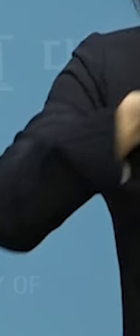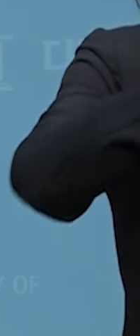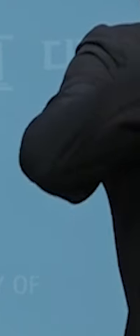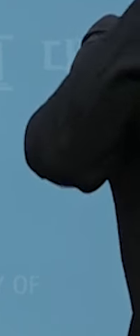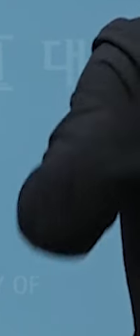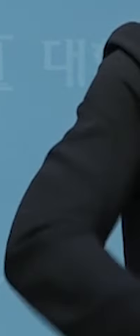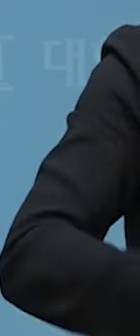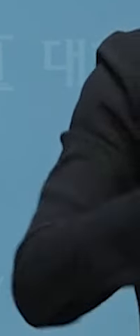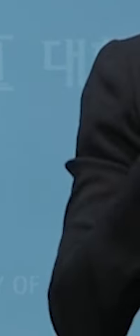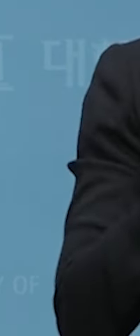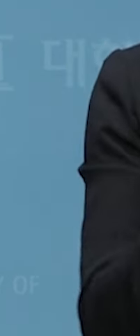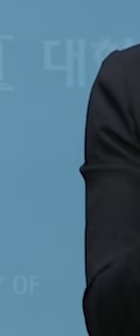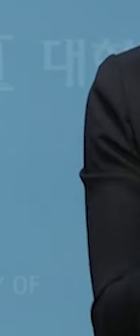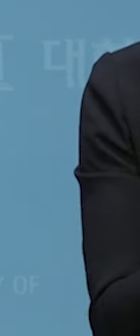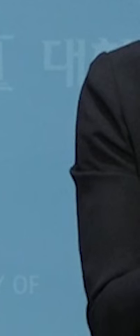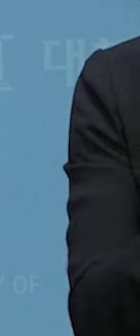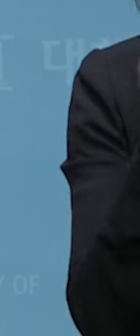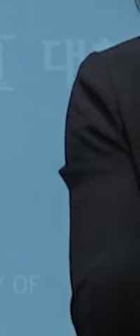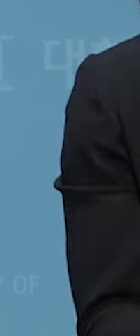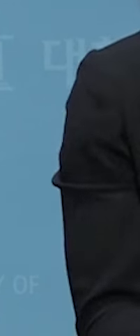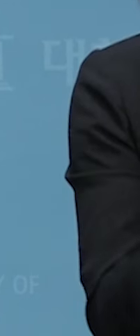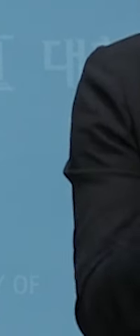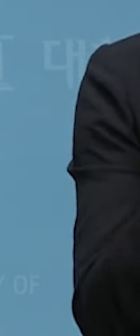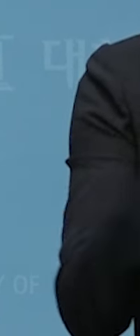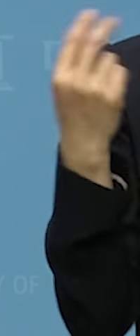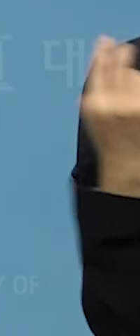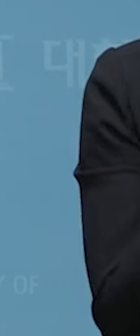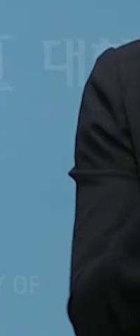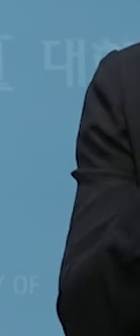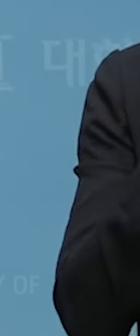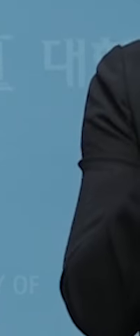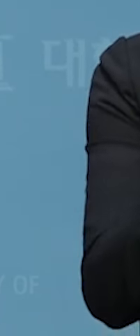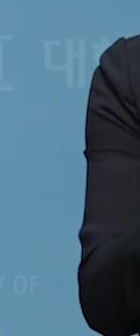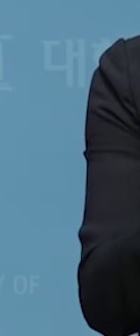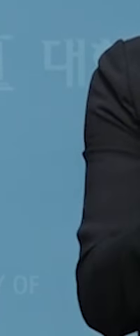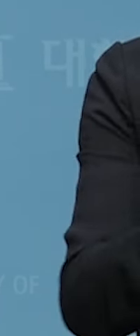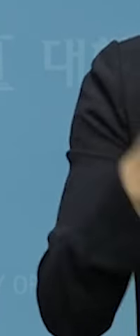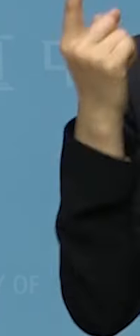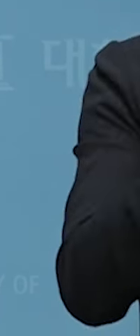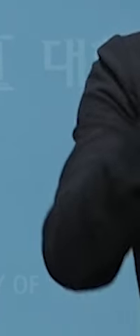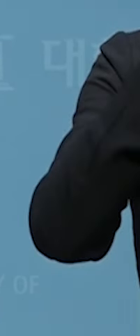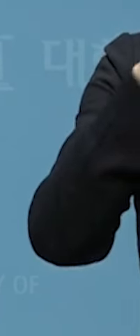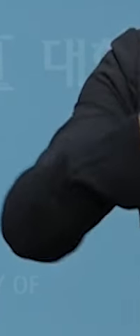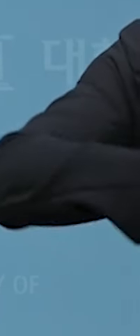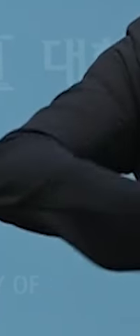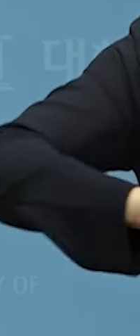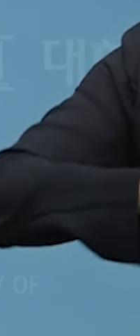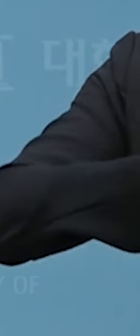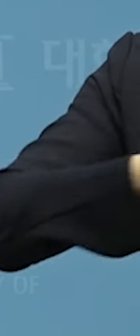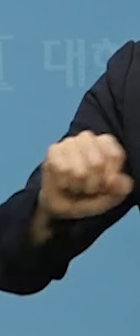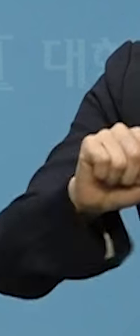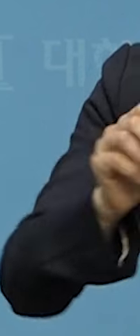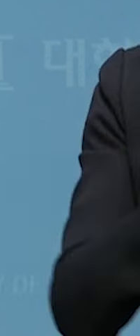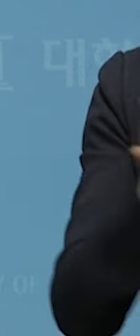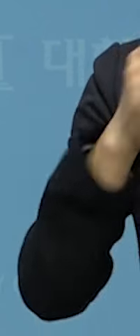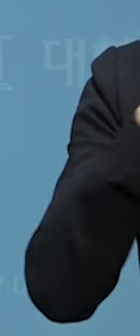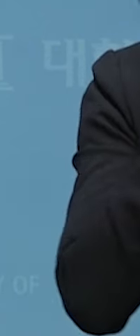사태와 민주당의 재발방지 대책을 촉구하는 1천만 명 서명운동에